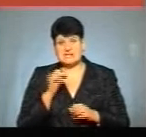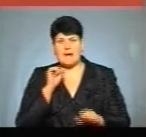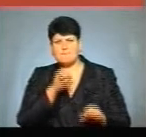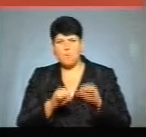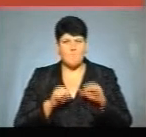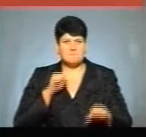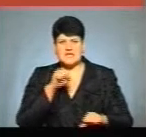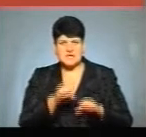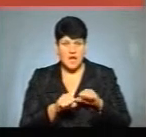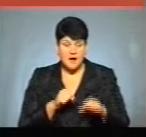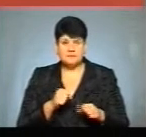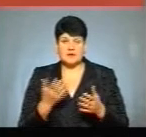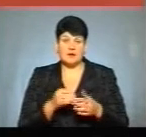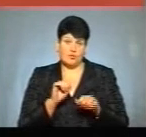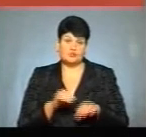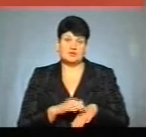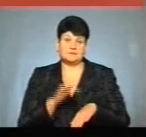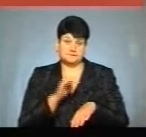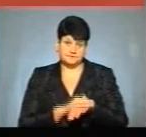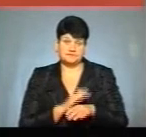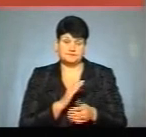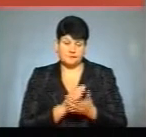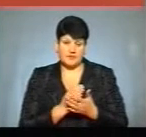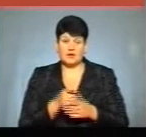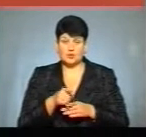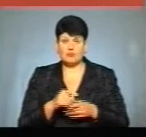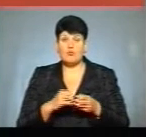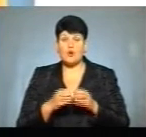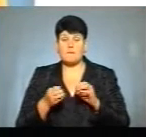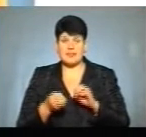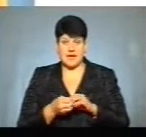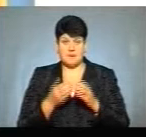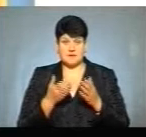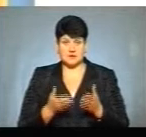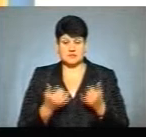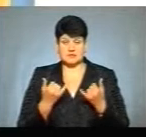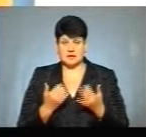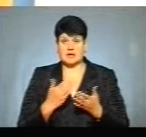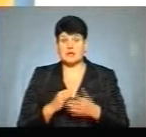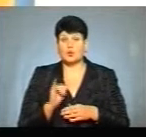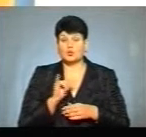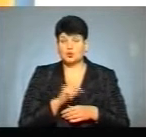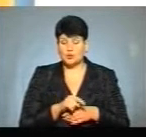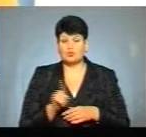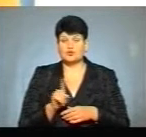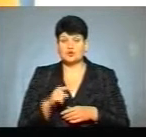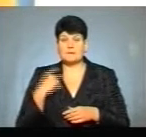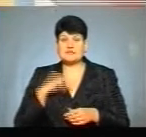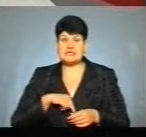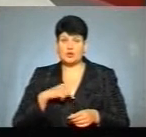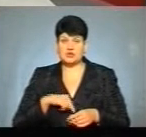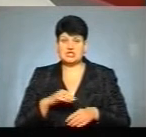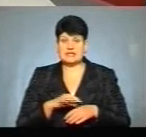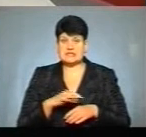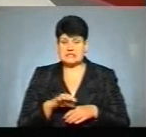яке може бути зафіксоване. І оскільки якраз тут проблема полягає в тому, що психологічне насильство і